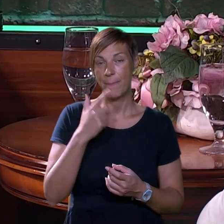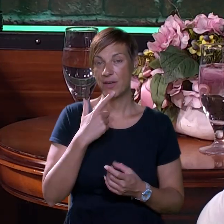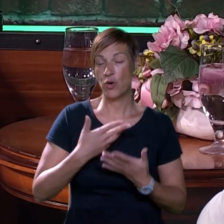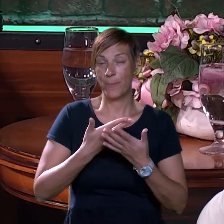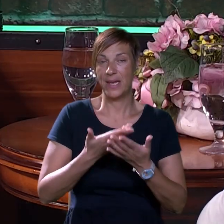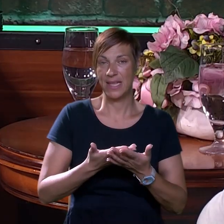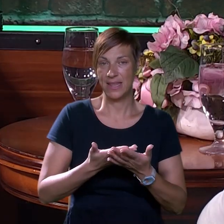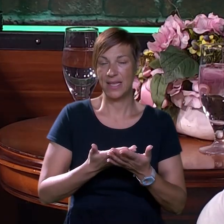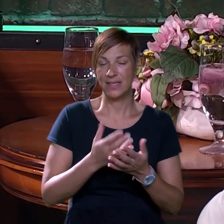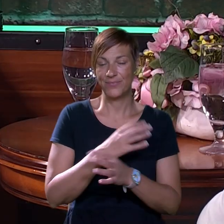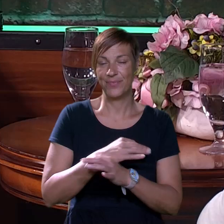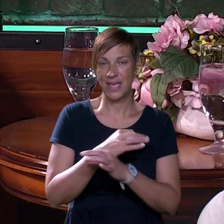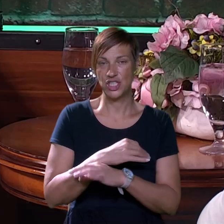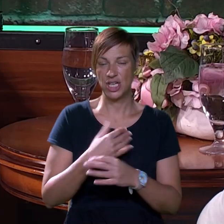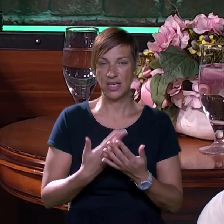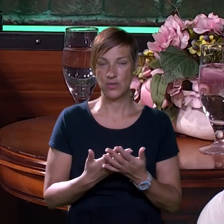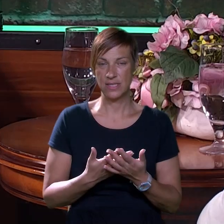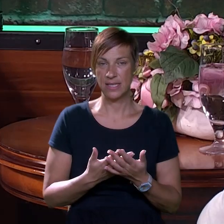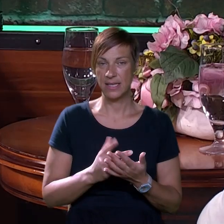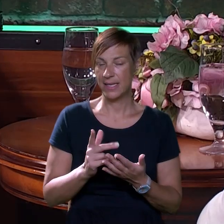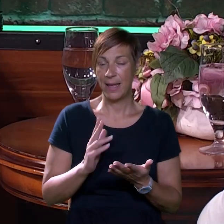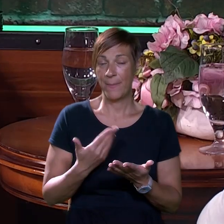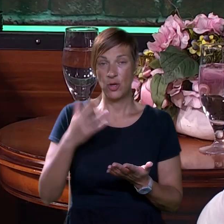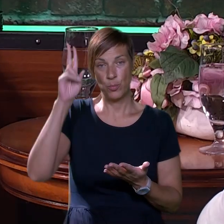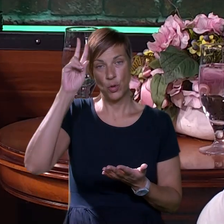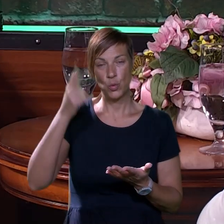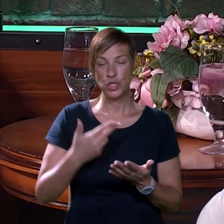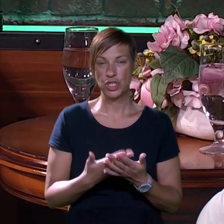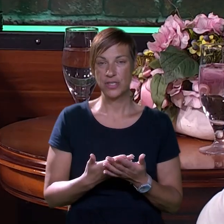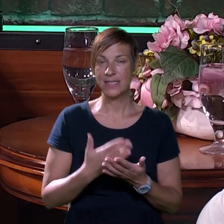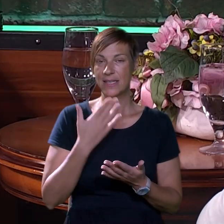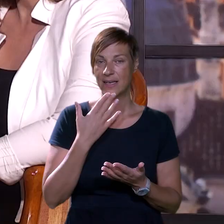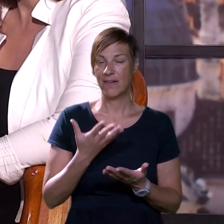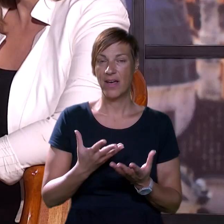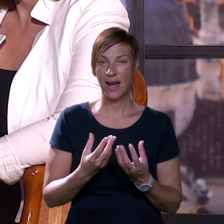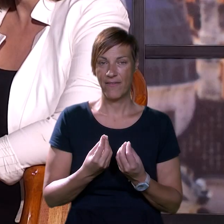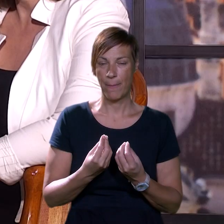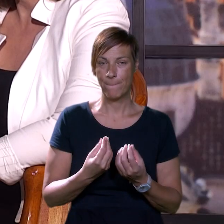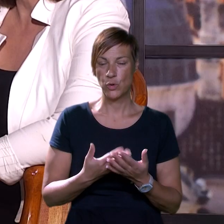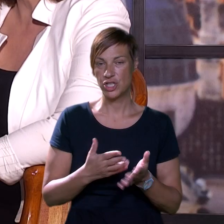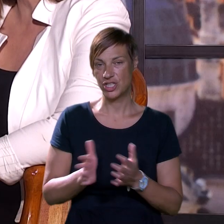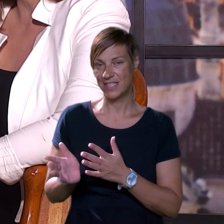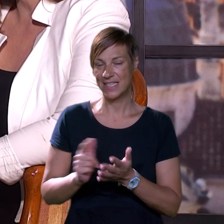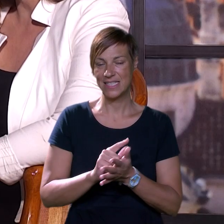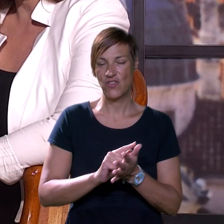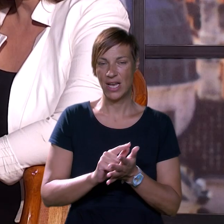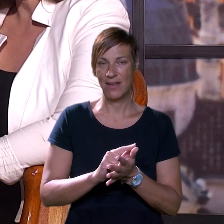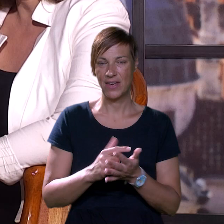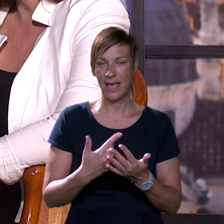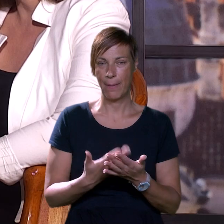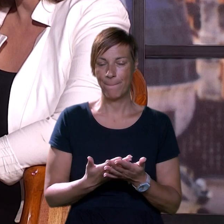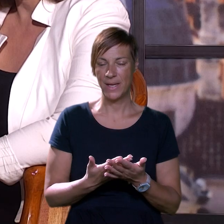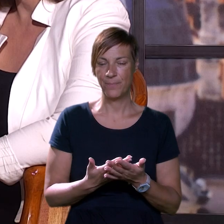se kome ni dati. Nažalost. Da. Nemaju priliku. Hvala vam puno što ste izdvojili svoje